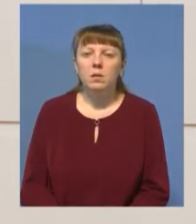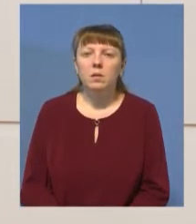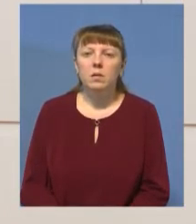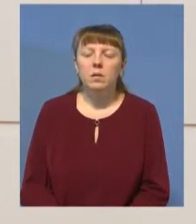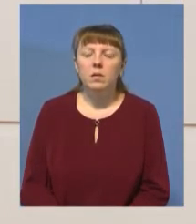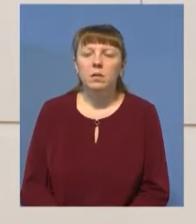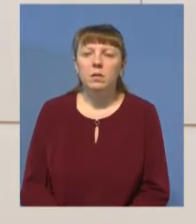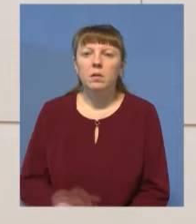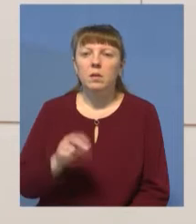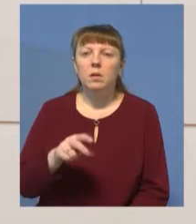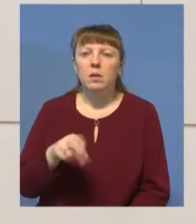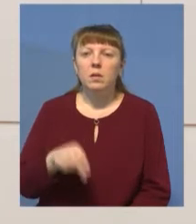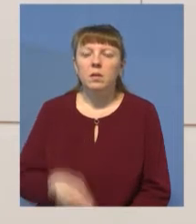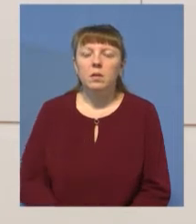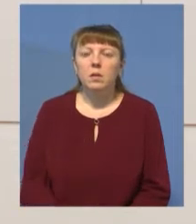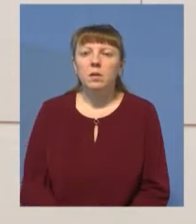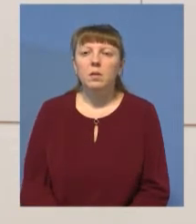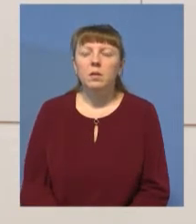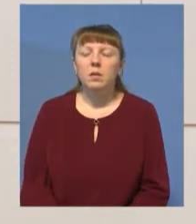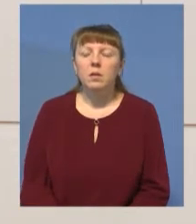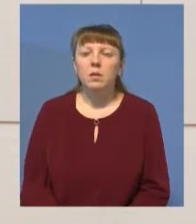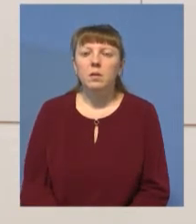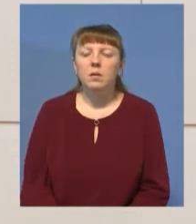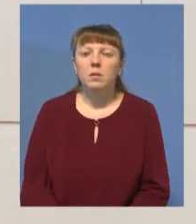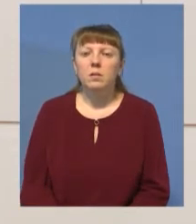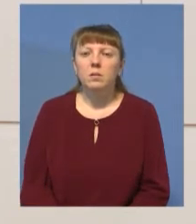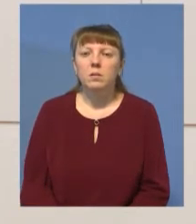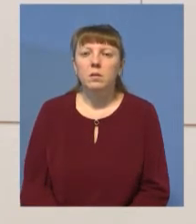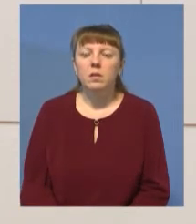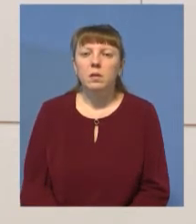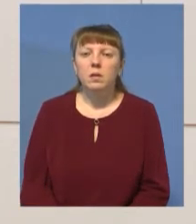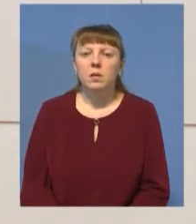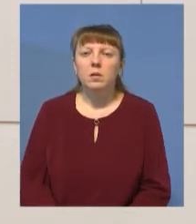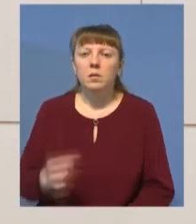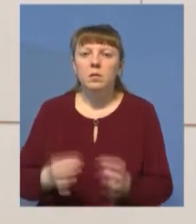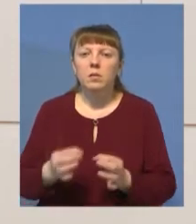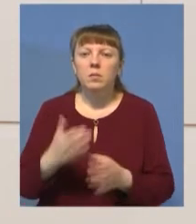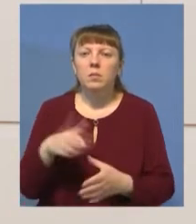пришли получить какую-то справедливость от имени уже суда.